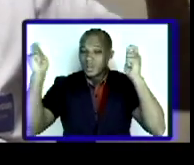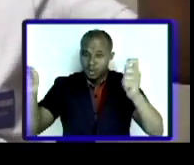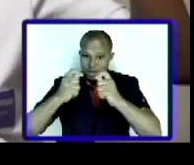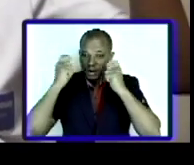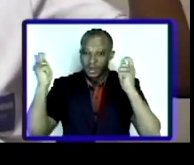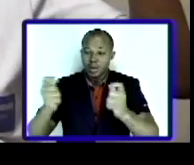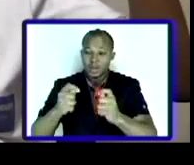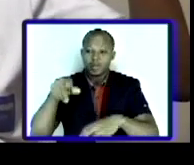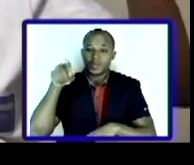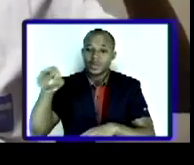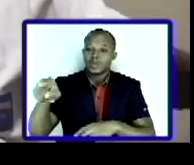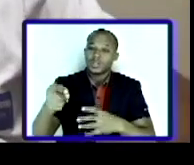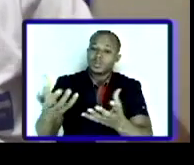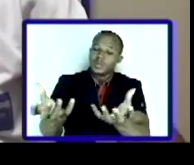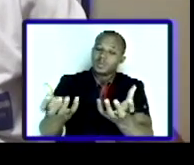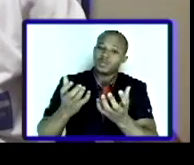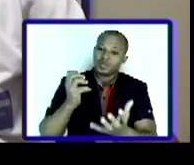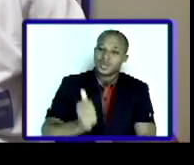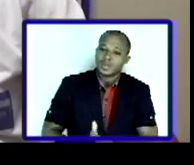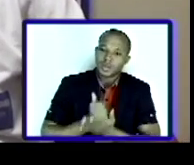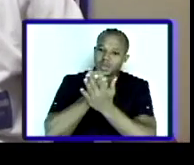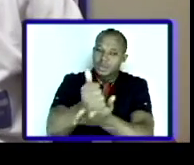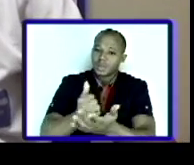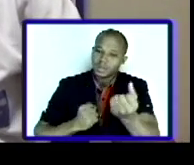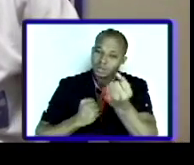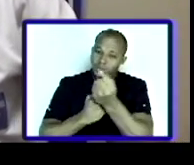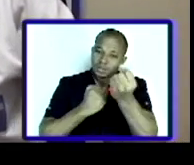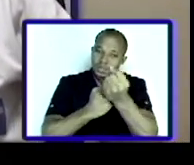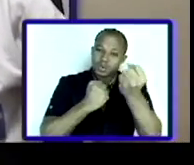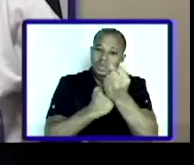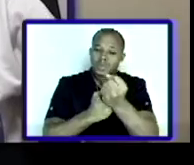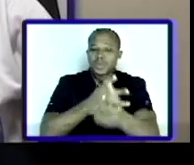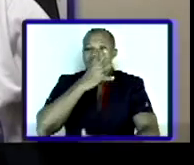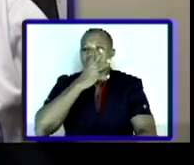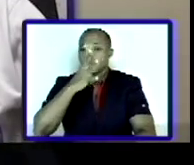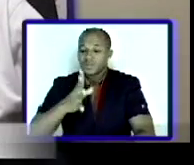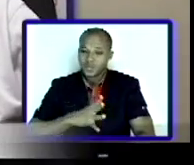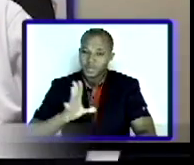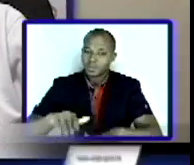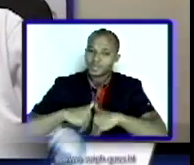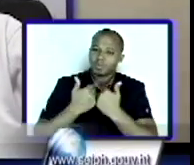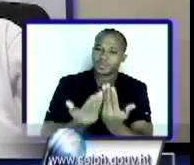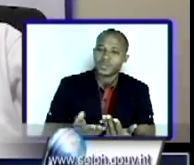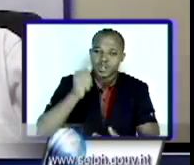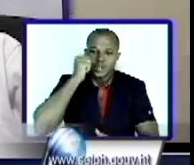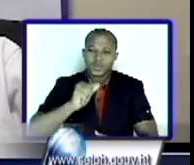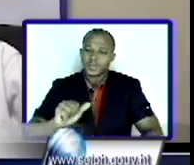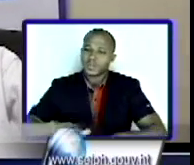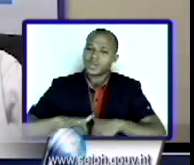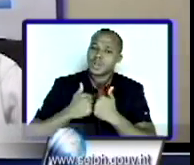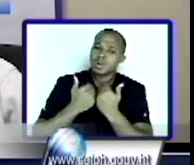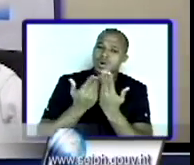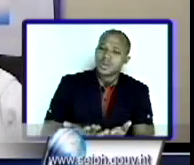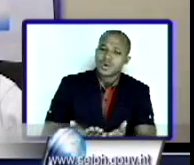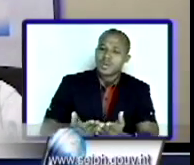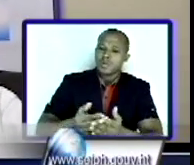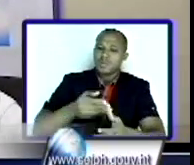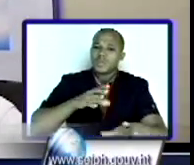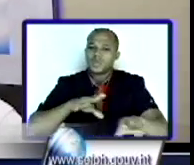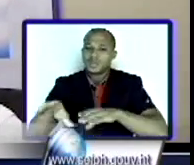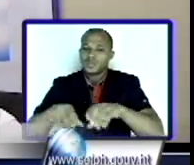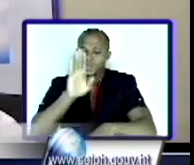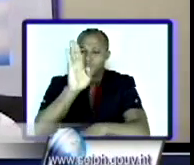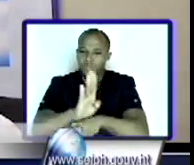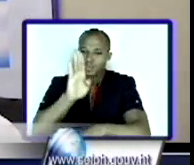innovation fund nous ka garder logo ADM là moi vraiment moi t'ai excité moi vraiment et senti moi bien pour